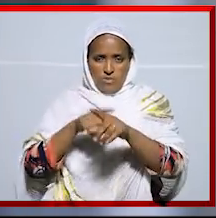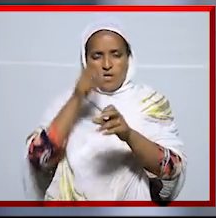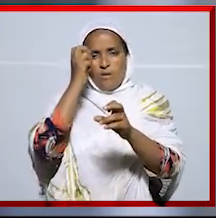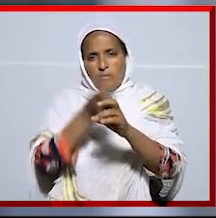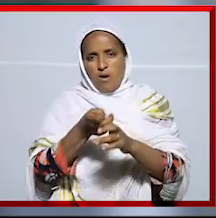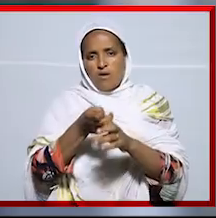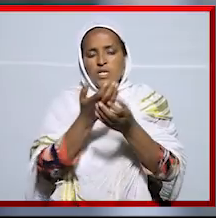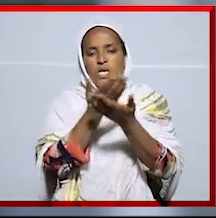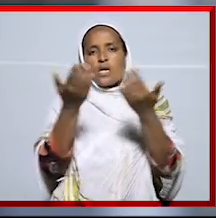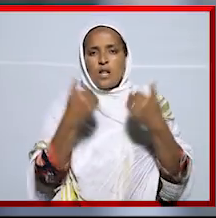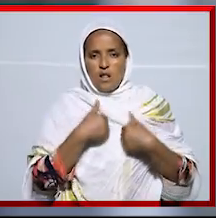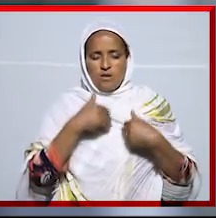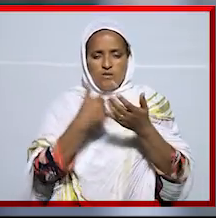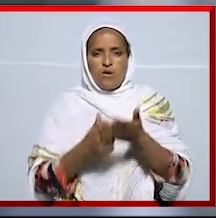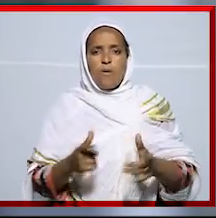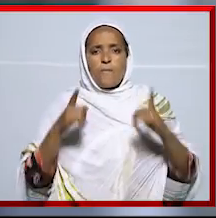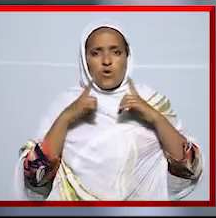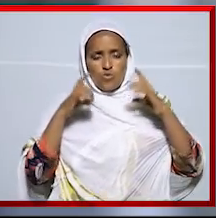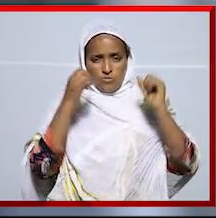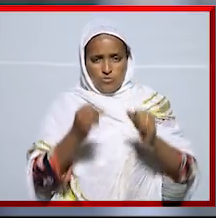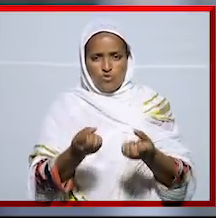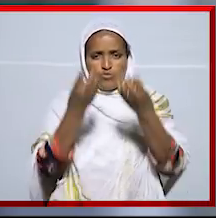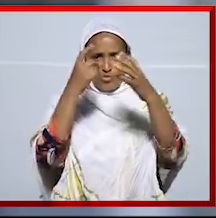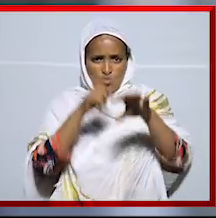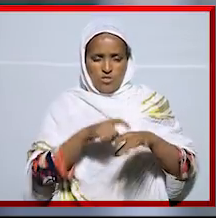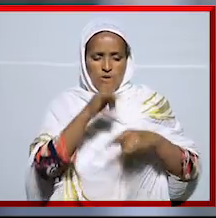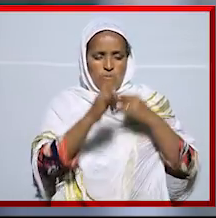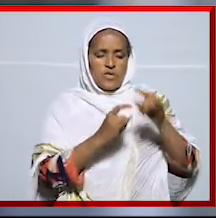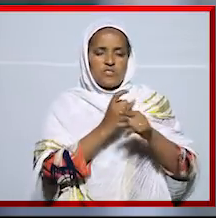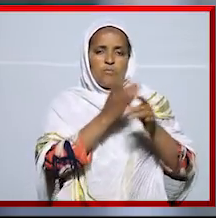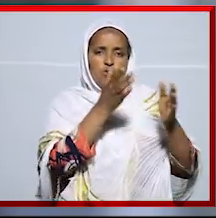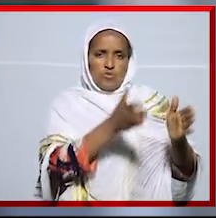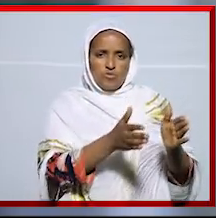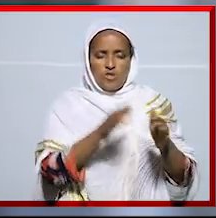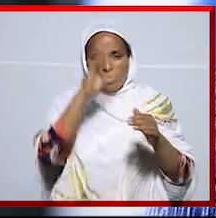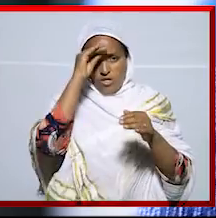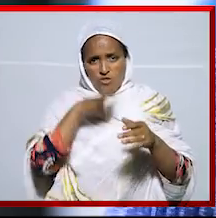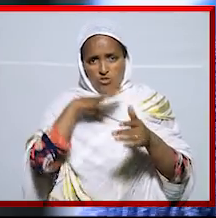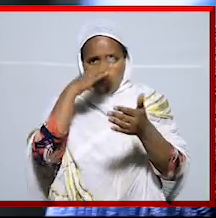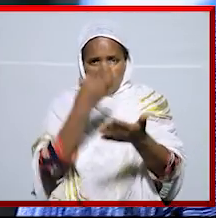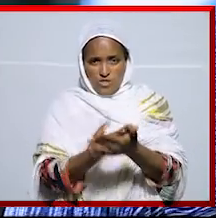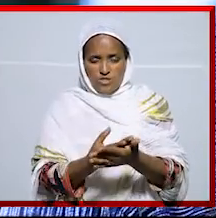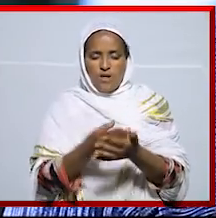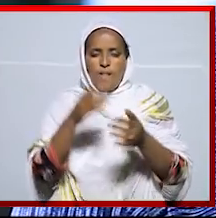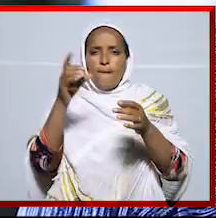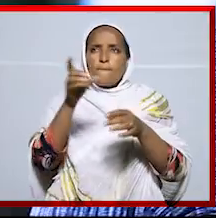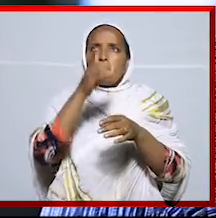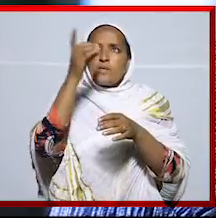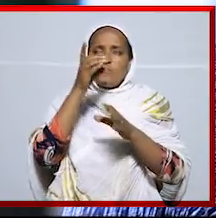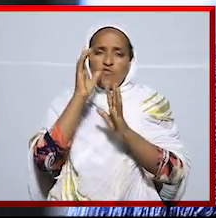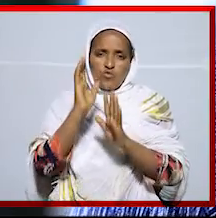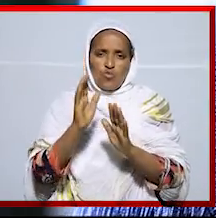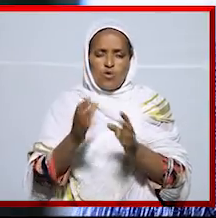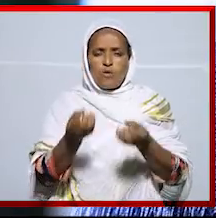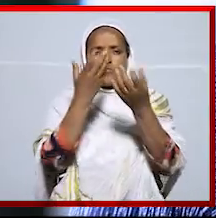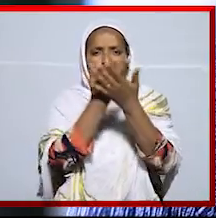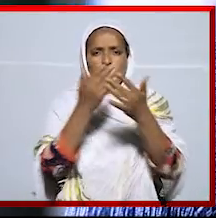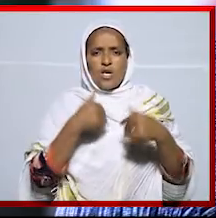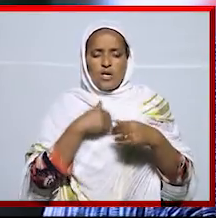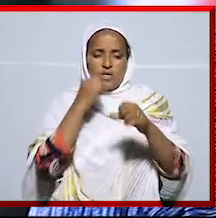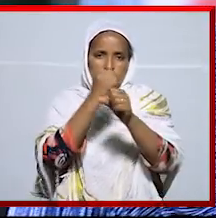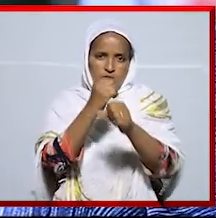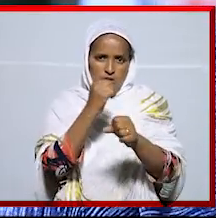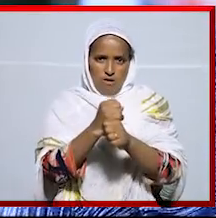ለማመለስ እና መኖር የሚችለው ብዙ ጊዜ በዘመናዊነት የሰው ልጅ በተፈጥሮ